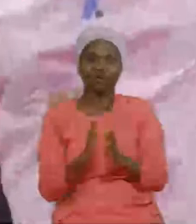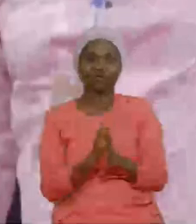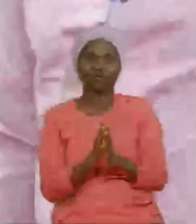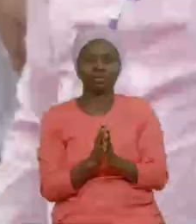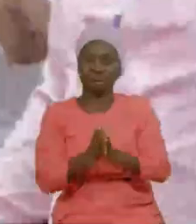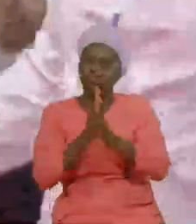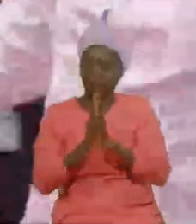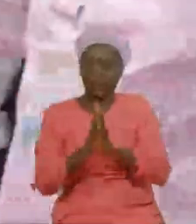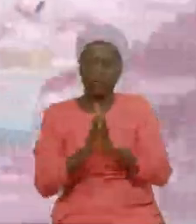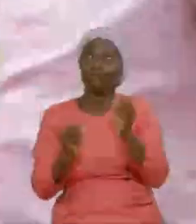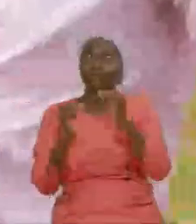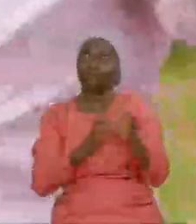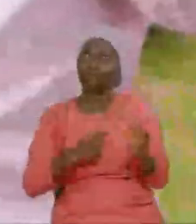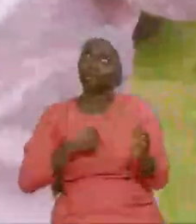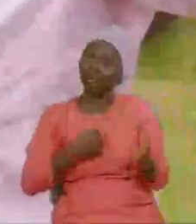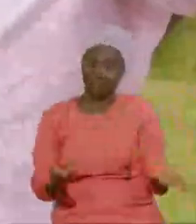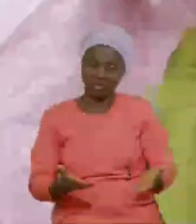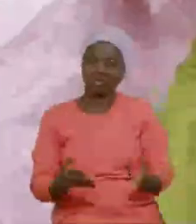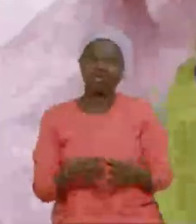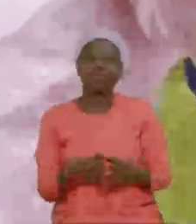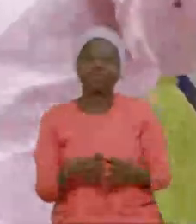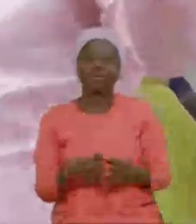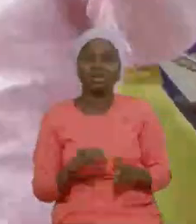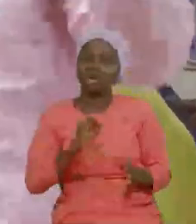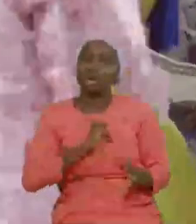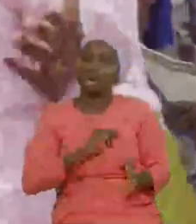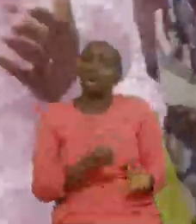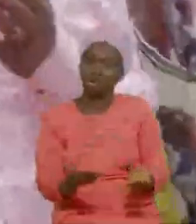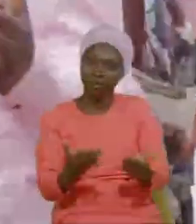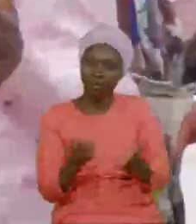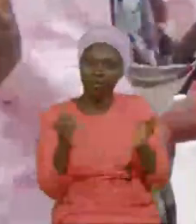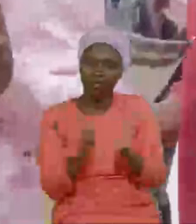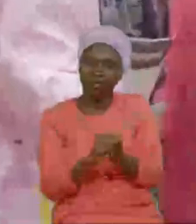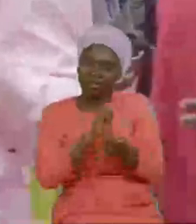Ouvre la bouche et parle à Dieu, ouvre la bouche et parle à Dieu. Seigneur, je suis là.